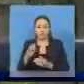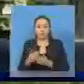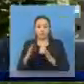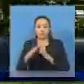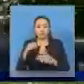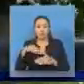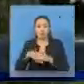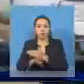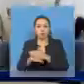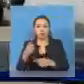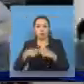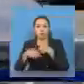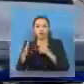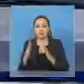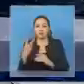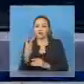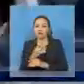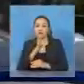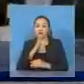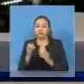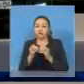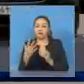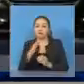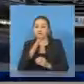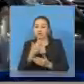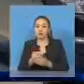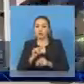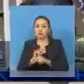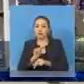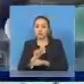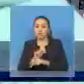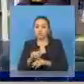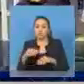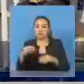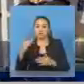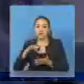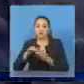дома ушли и не вернулись две девочки 15 лет, учащиеся городских колледжей.